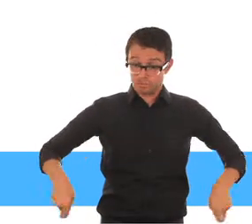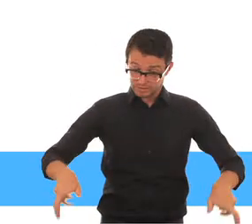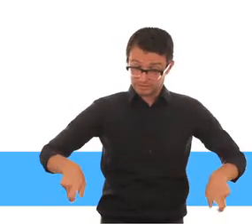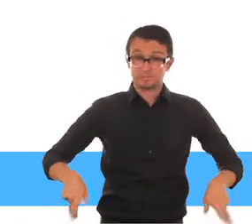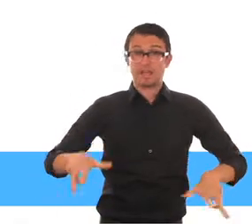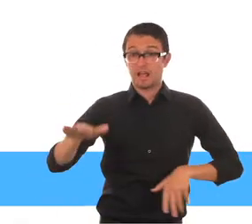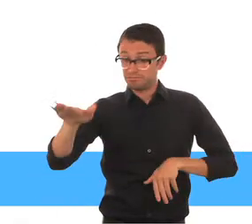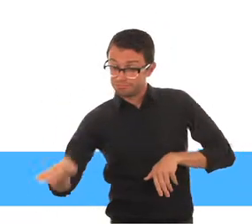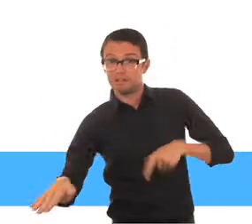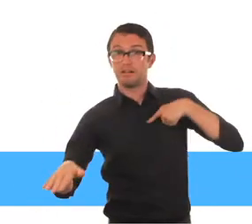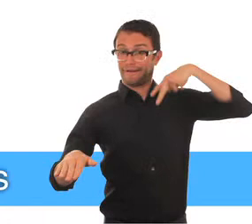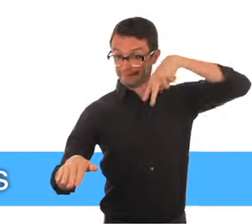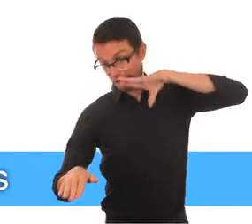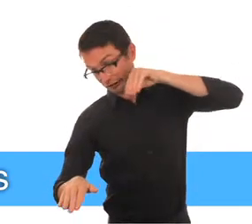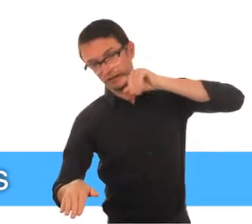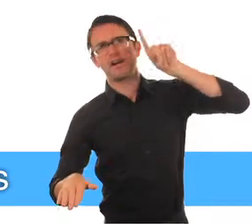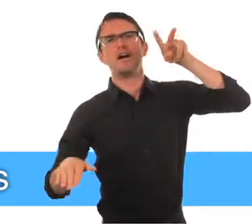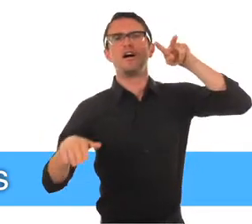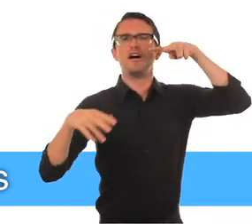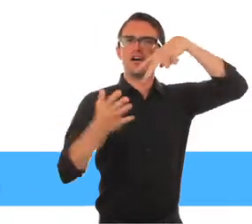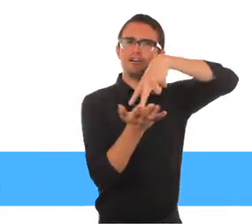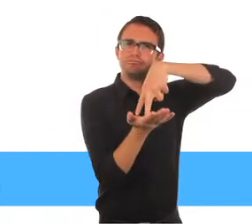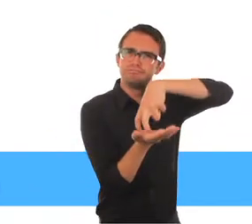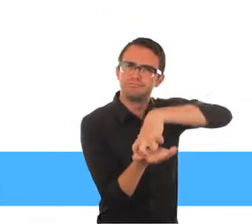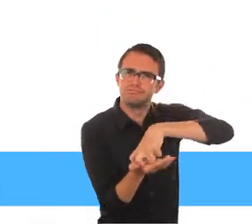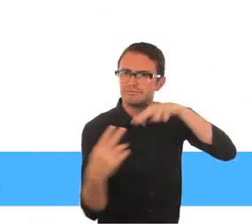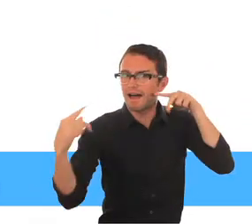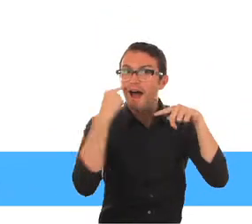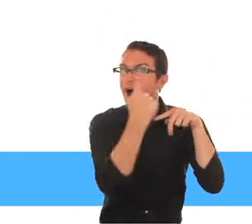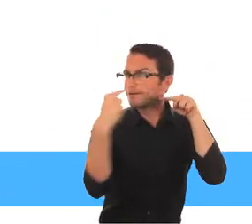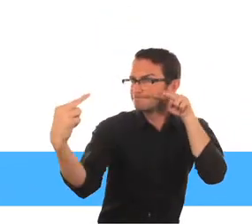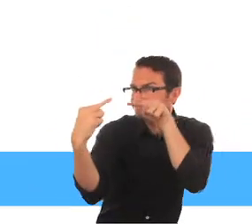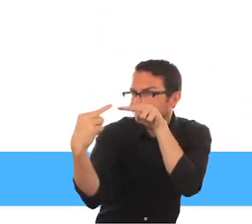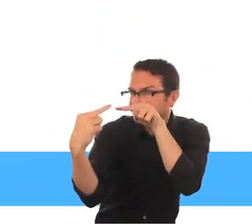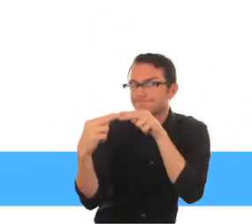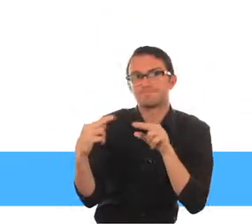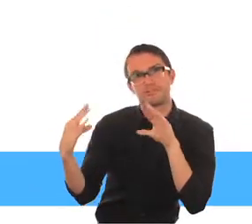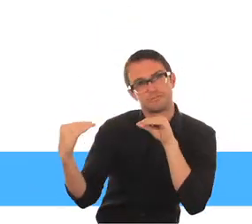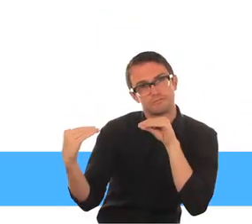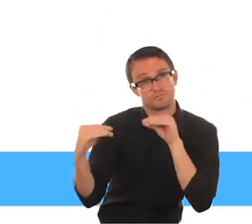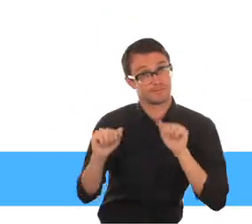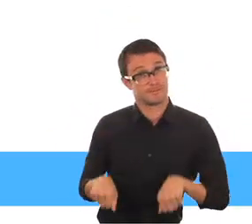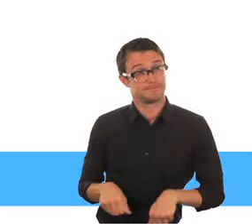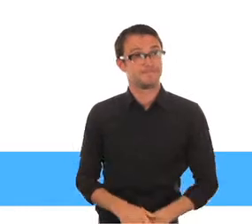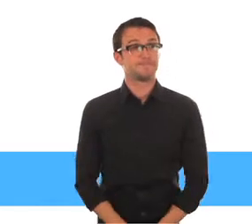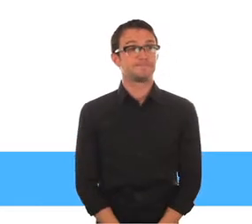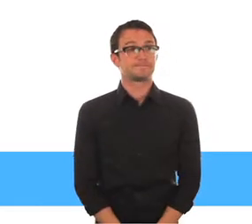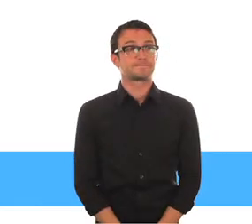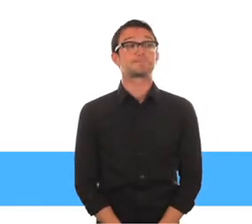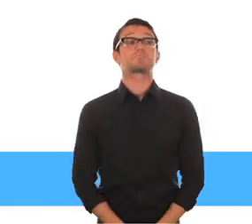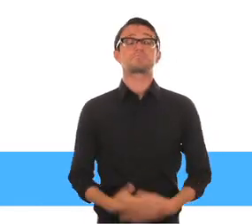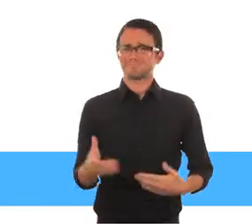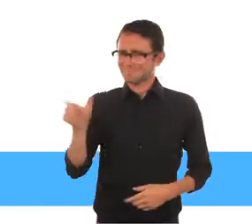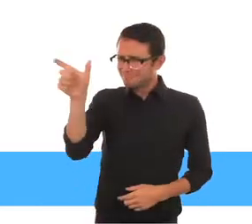vous asseoir ou accroupissez-vous pour être à hauteur des yeux de l'utilisateur de la chaise roulante. Tout le monde a le droit de prendre ses propres décisions.